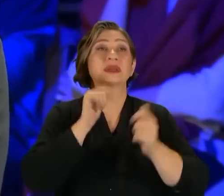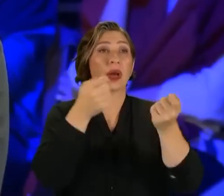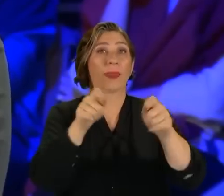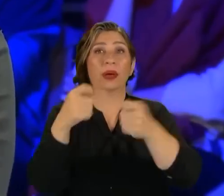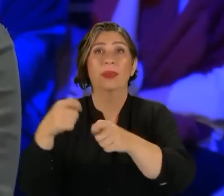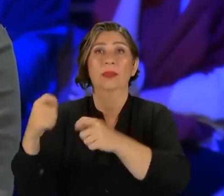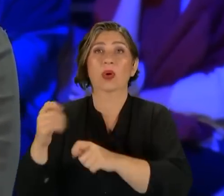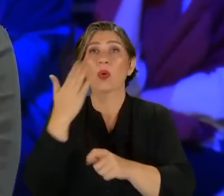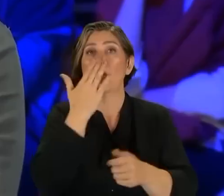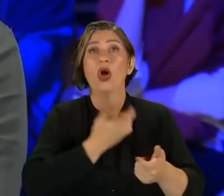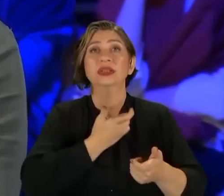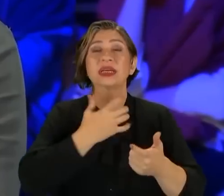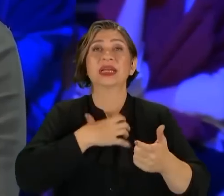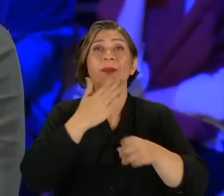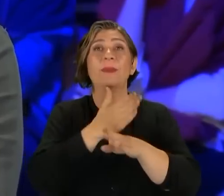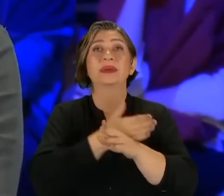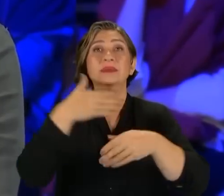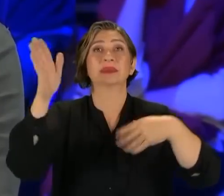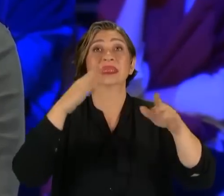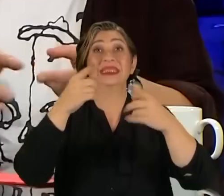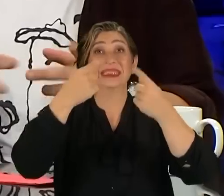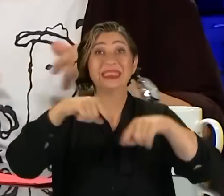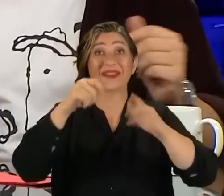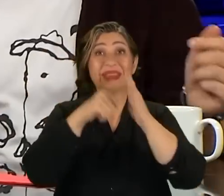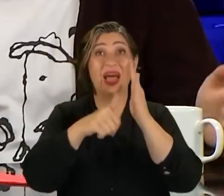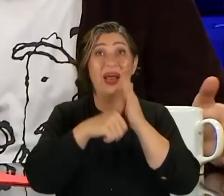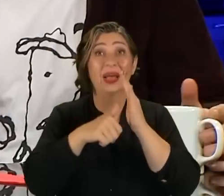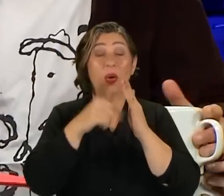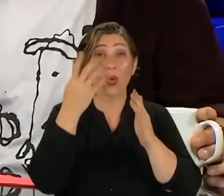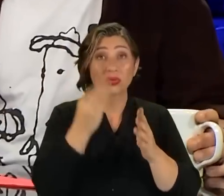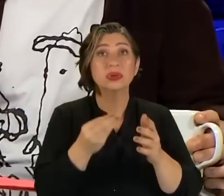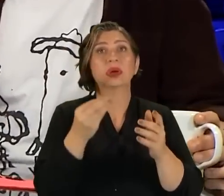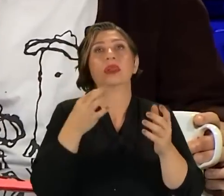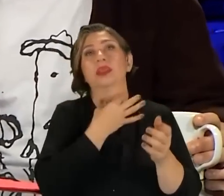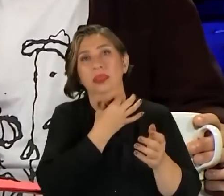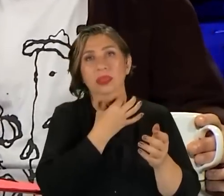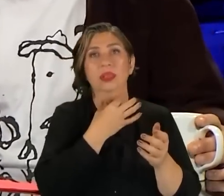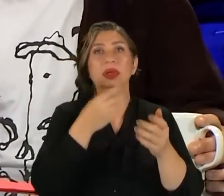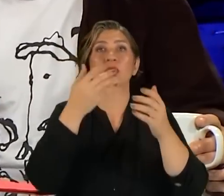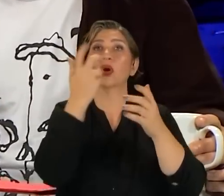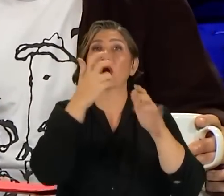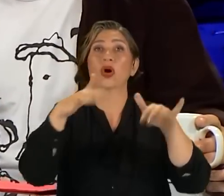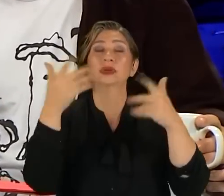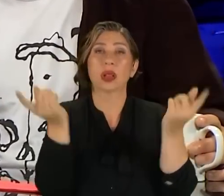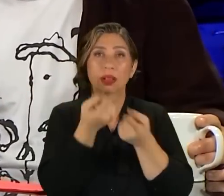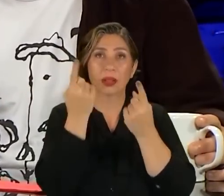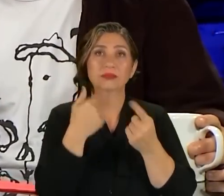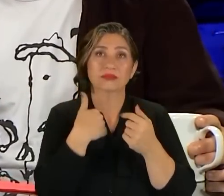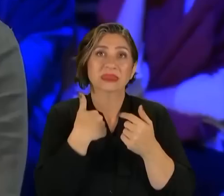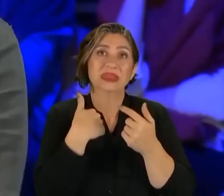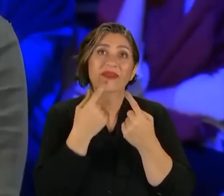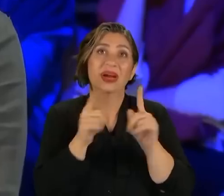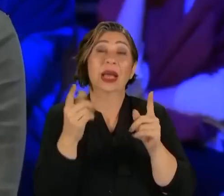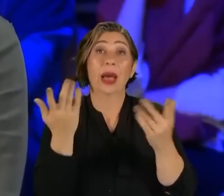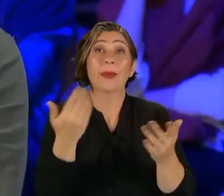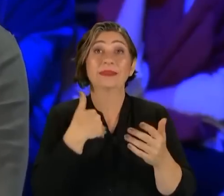bomboş. Öğrencilerin hepsi kendi şehirlerinde. Sınav tarihi falan düşünülen şeyler oluyor. Tabii ki. Hani bizde de öyle durumlar oluyor